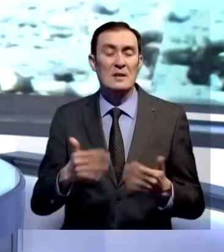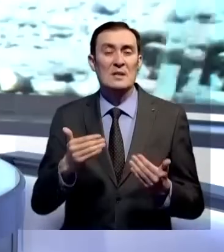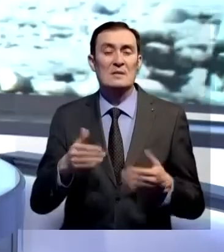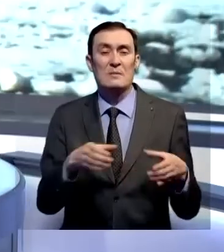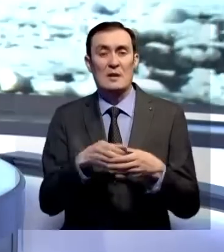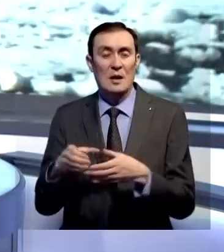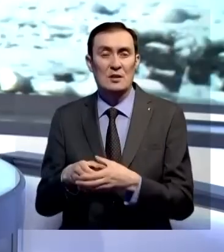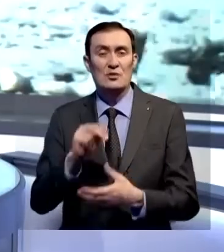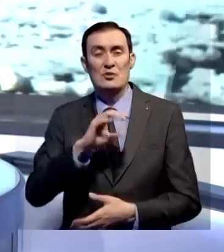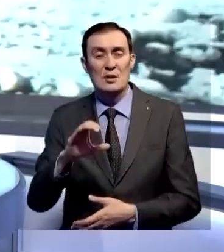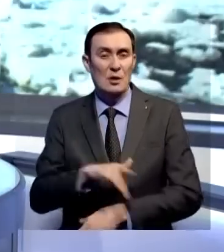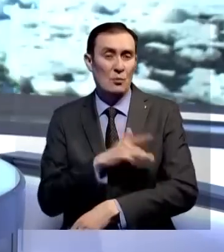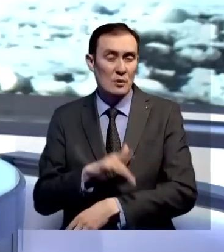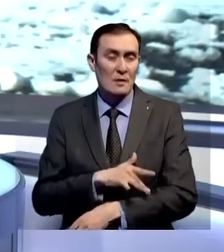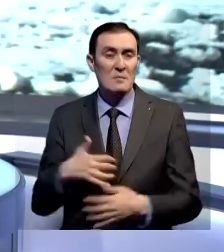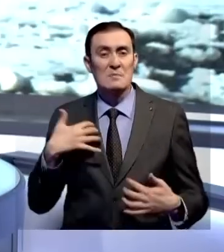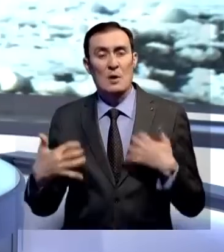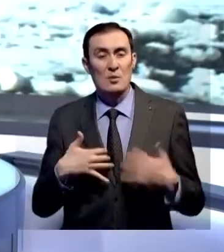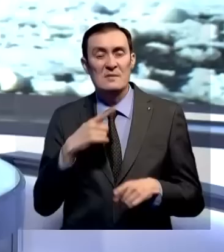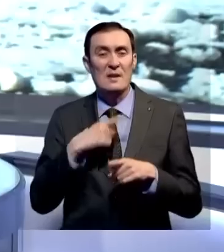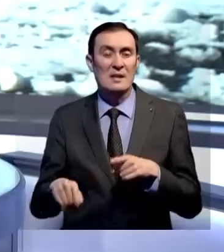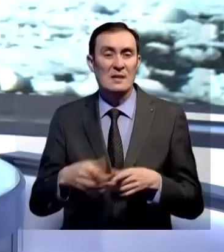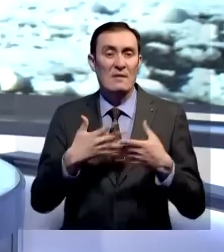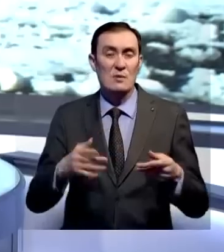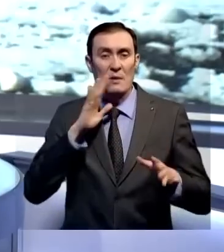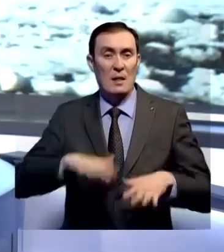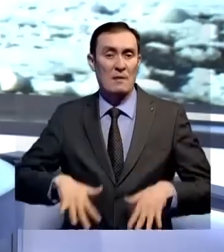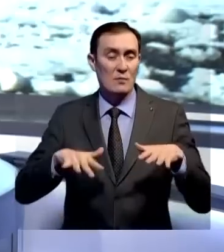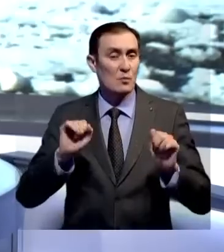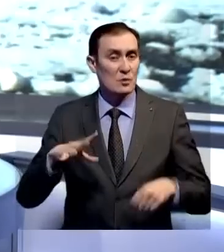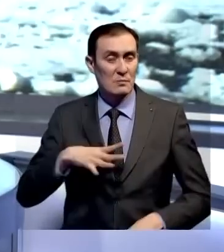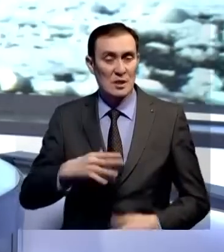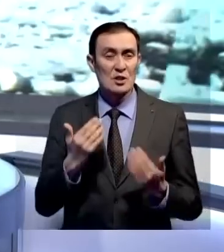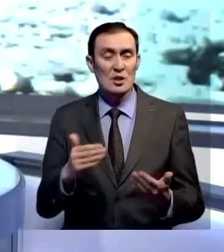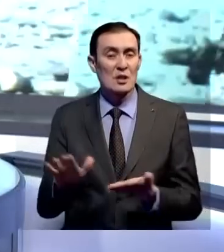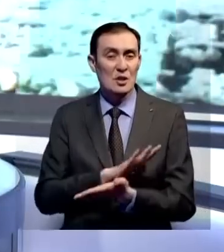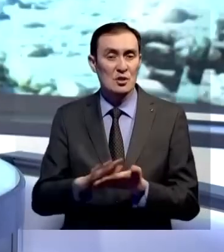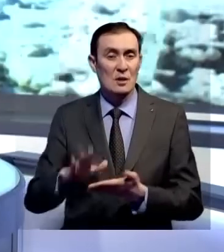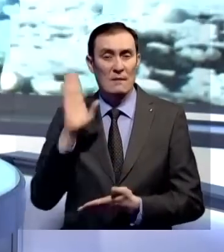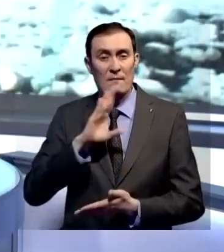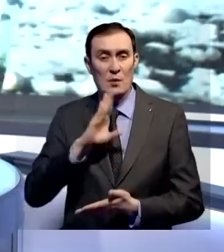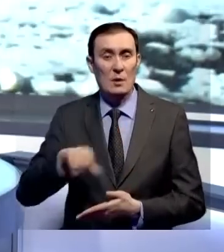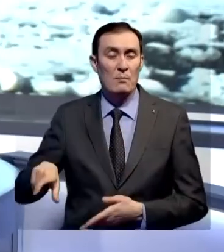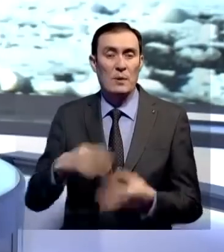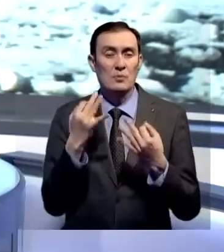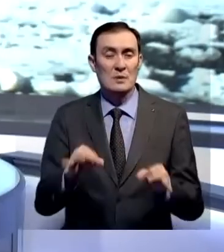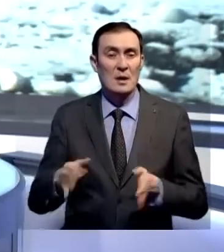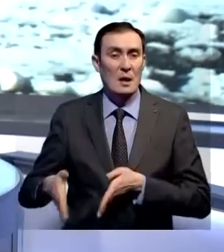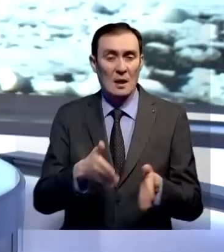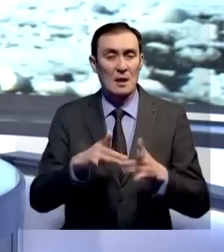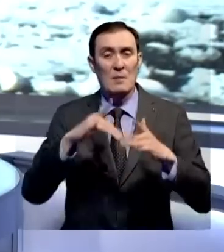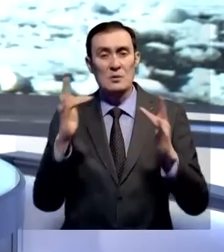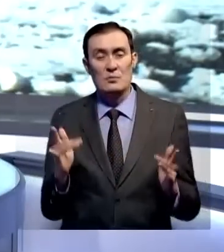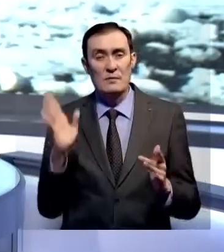и бригады коммунальных служб опасаются резкого весеннего половодья. В регионе уже сейчас расчищают водопропускные каналы мостов